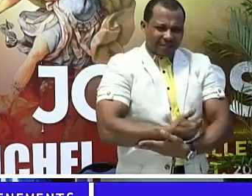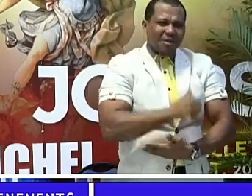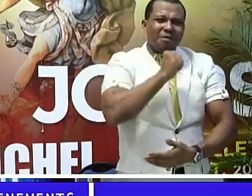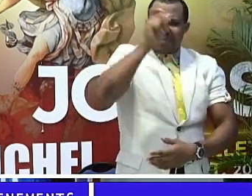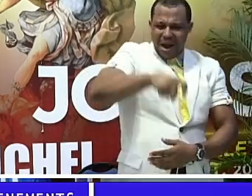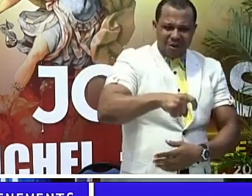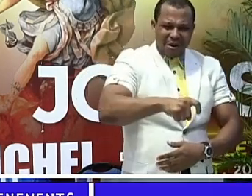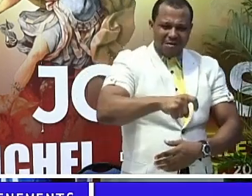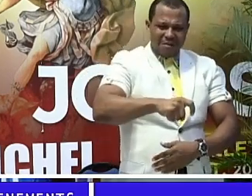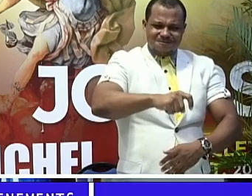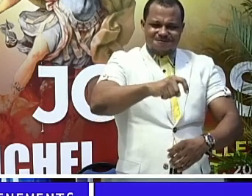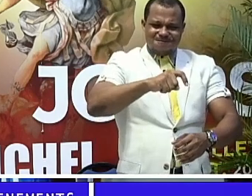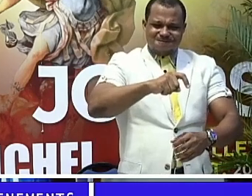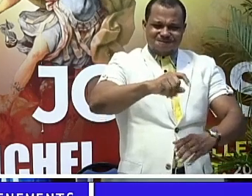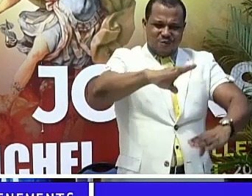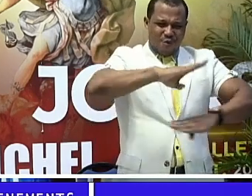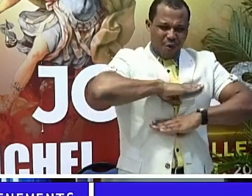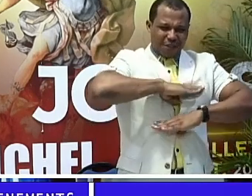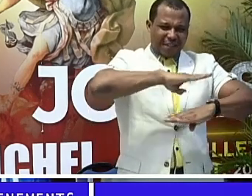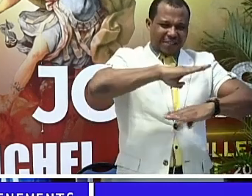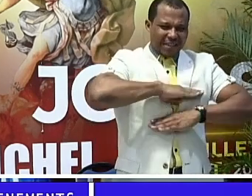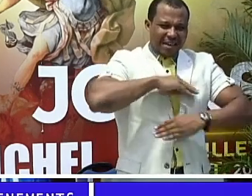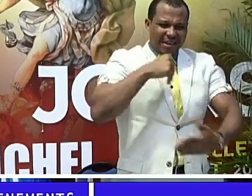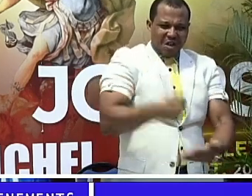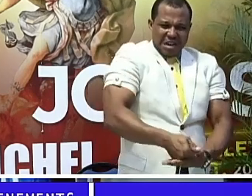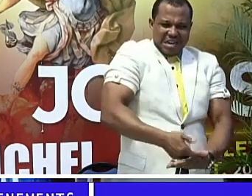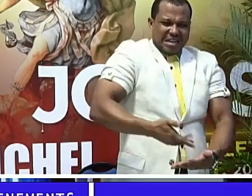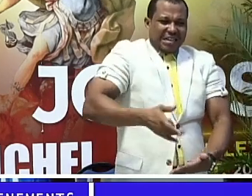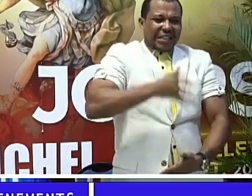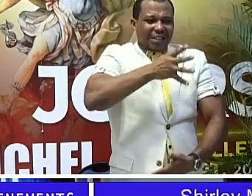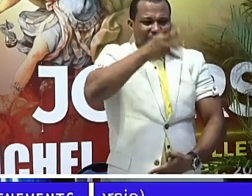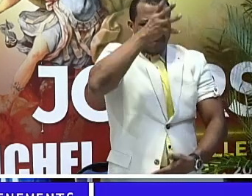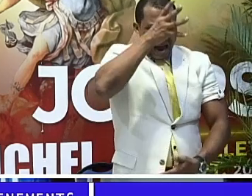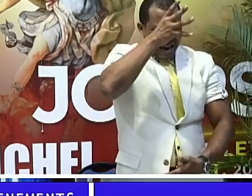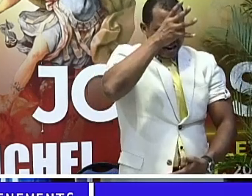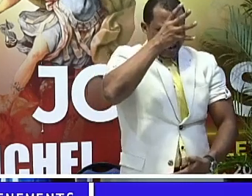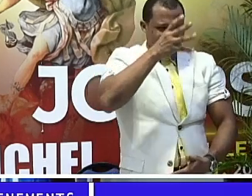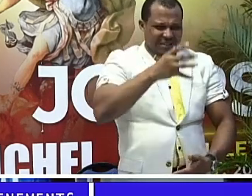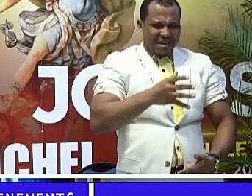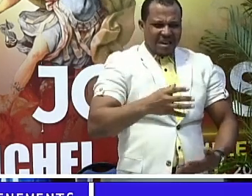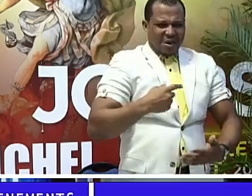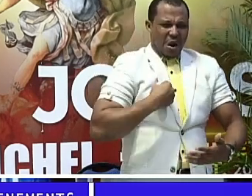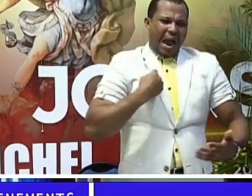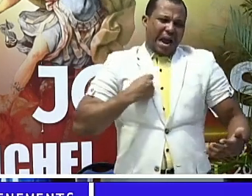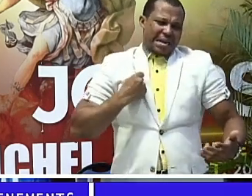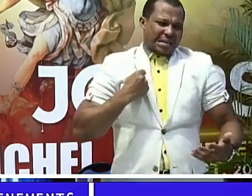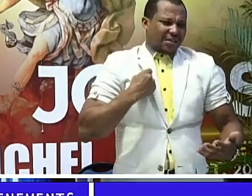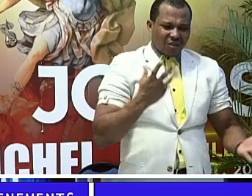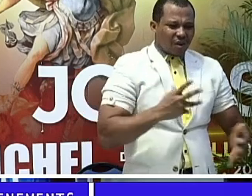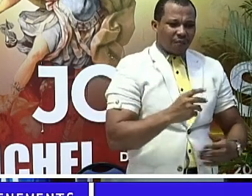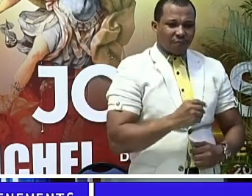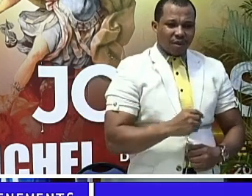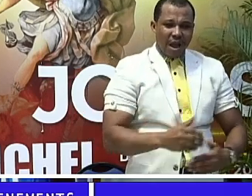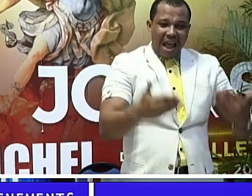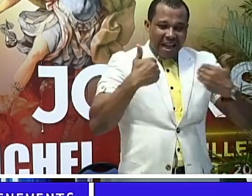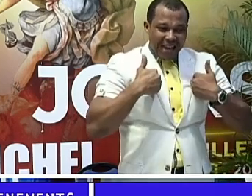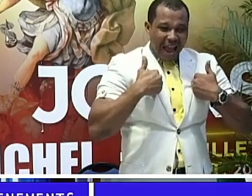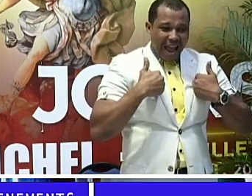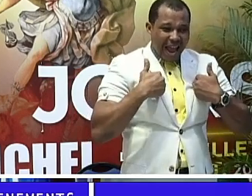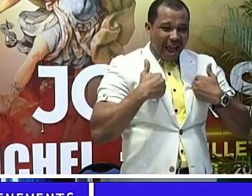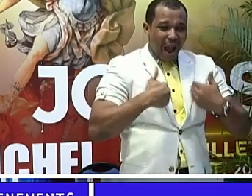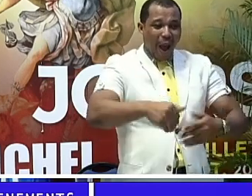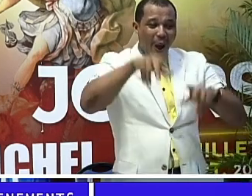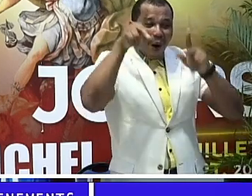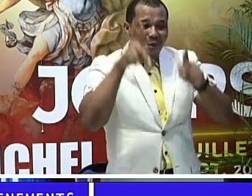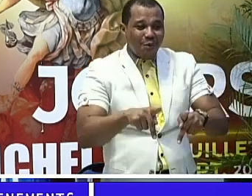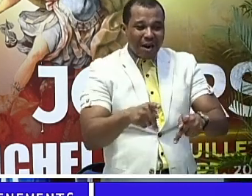pas faire non non vous a pire doué gen nèg même qui pas faire ken effort parce que y a tant de résidence mais la pire